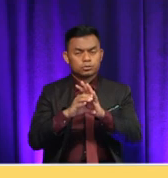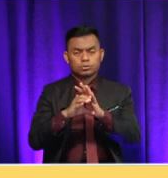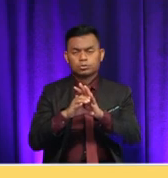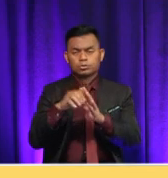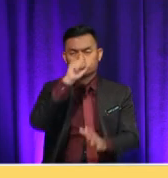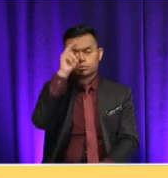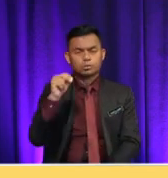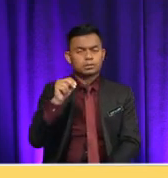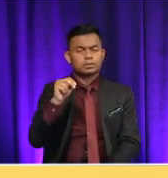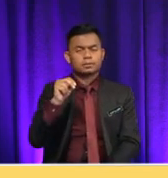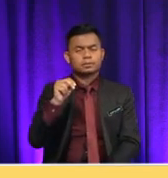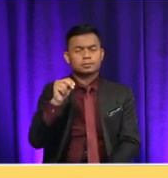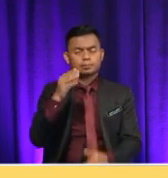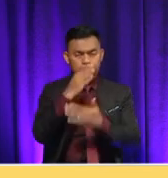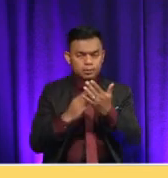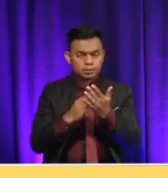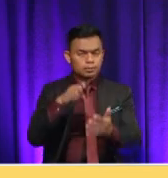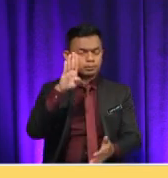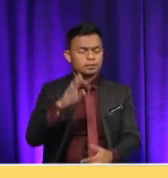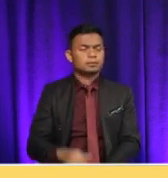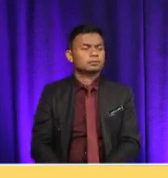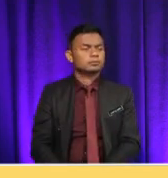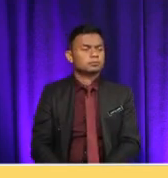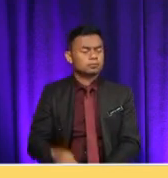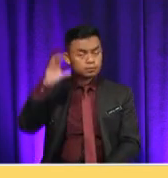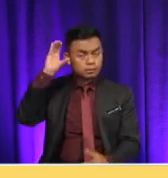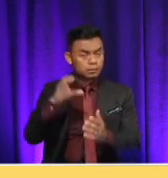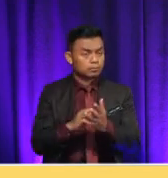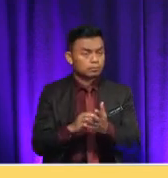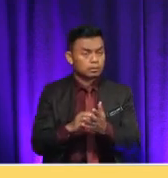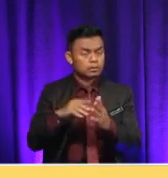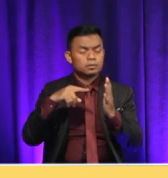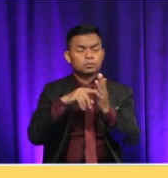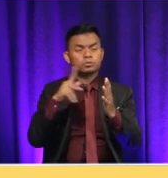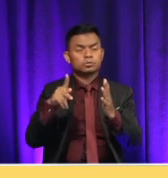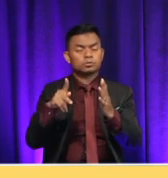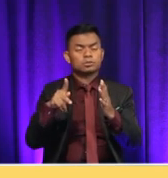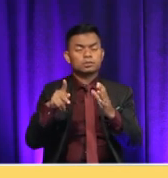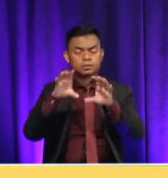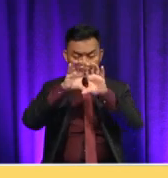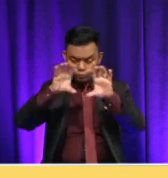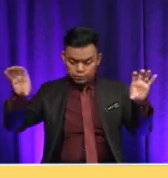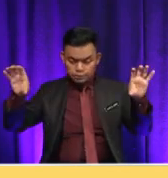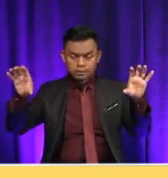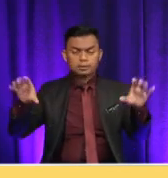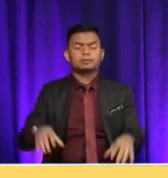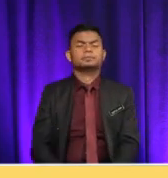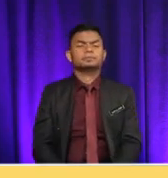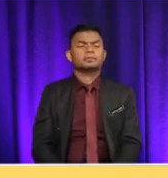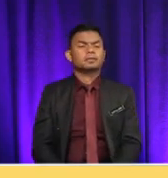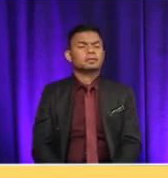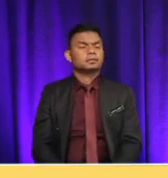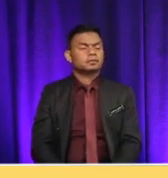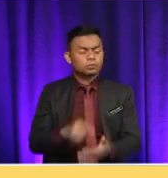bagian B Oke Raja menunjukkan sebagian lukisan pepaya tuliskan jenis sistem bakalan